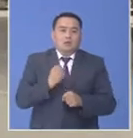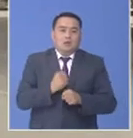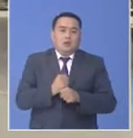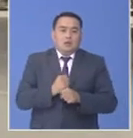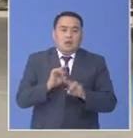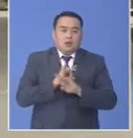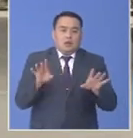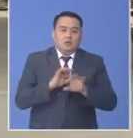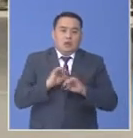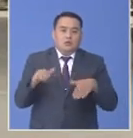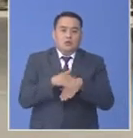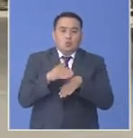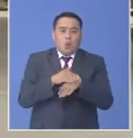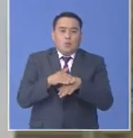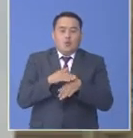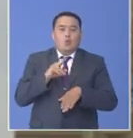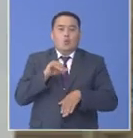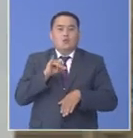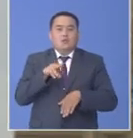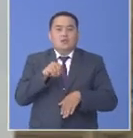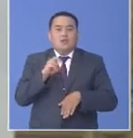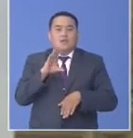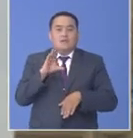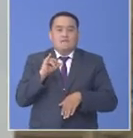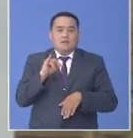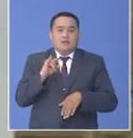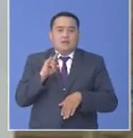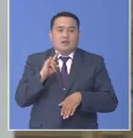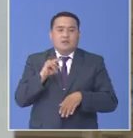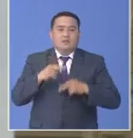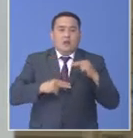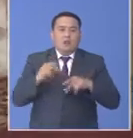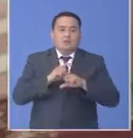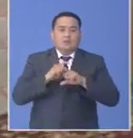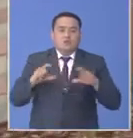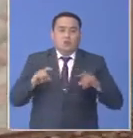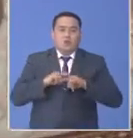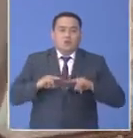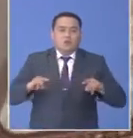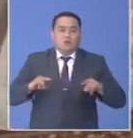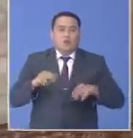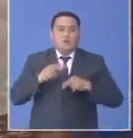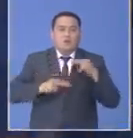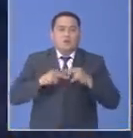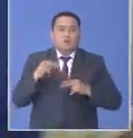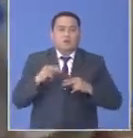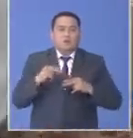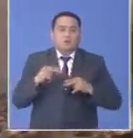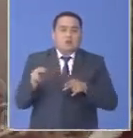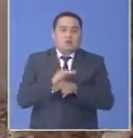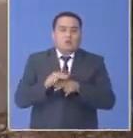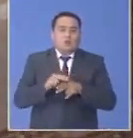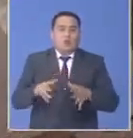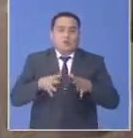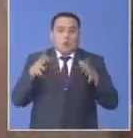можно рассказать о добрых делах семьи Кузиевых. Наряду со строительством школ, детских садов, они построили и отреставрировали